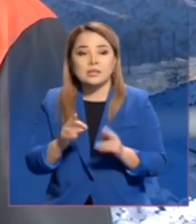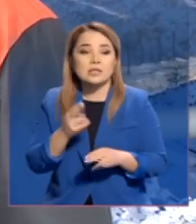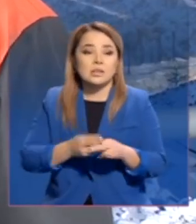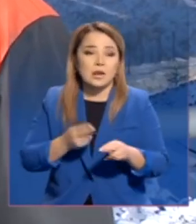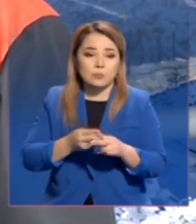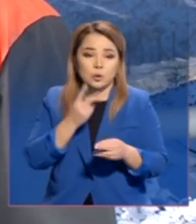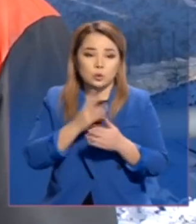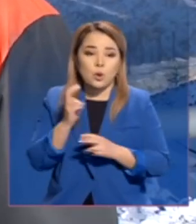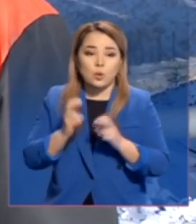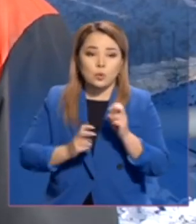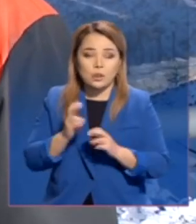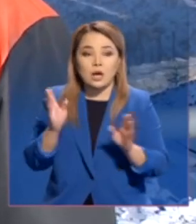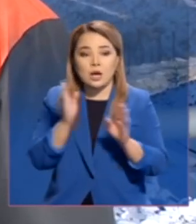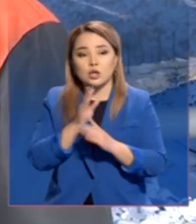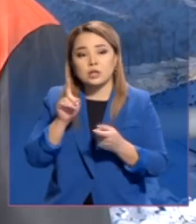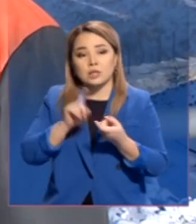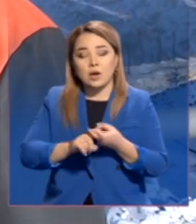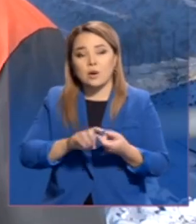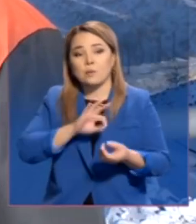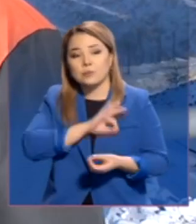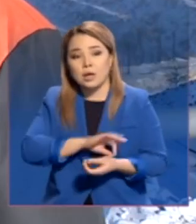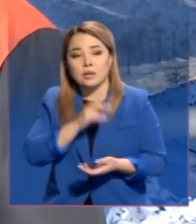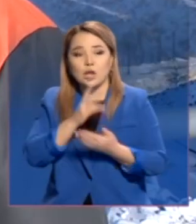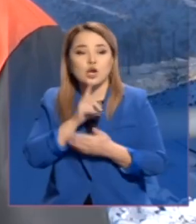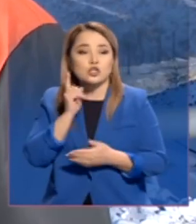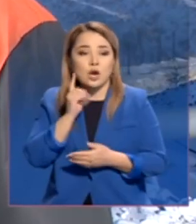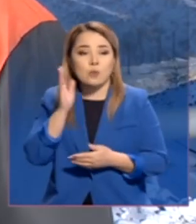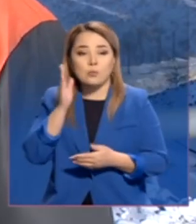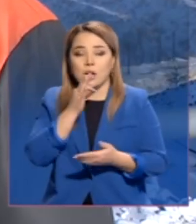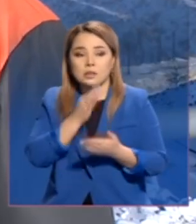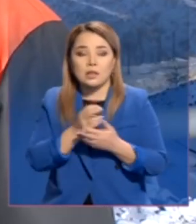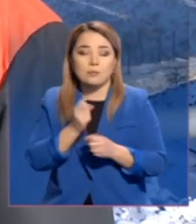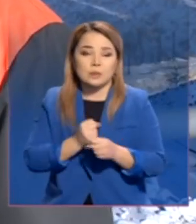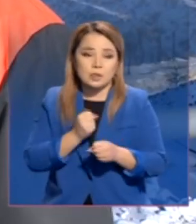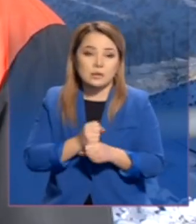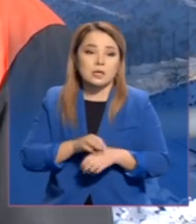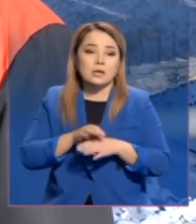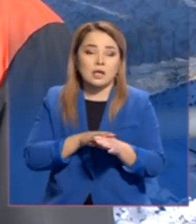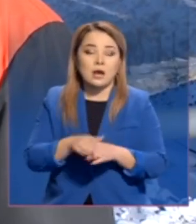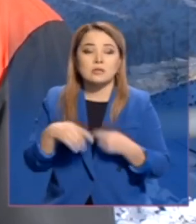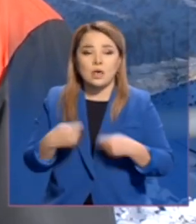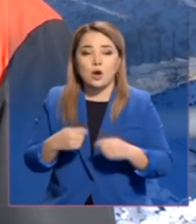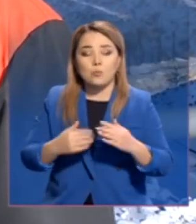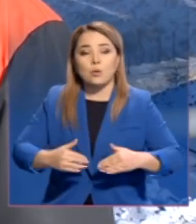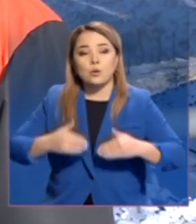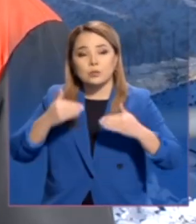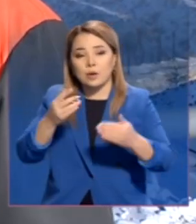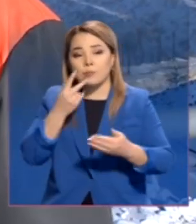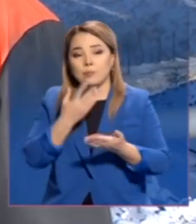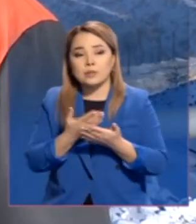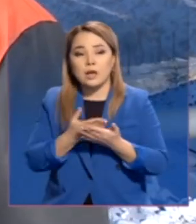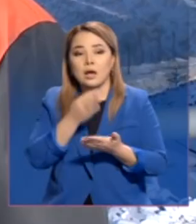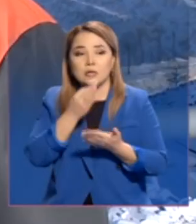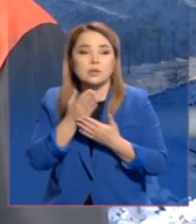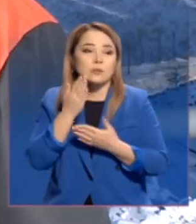тұрады. Өндірісі экологиялық жағынан тиімді. Одан жасыл болат жасап шығарылады. Нарықта бағасы жоғары болатынын болжап отырмыз.